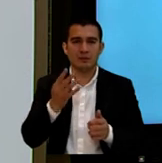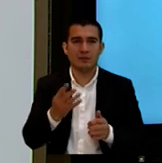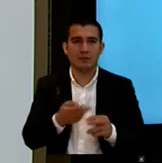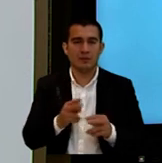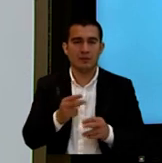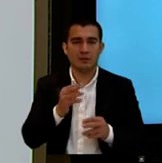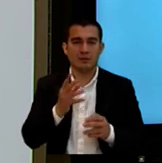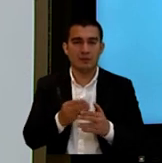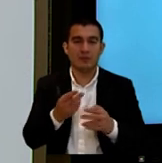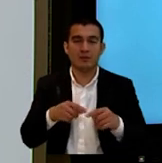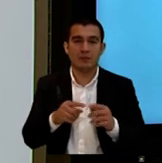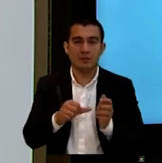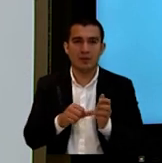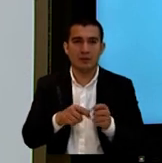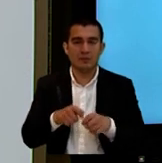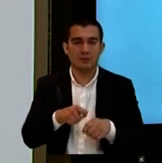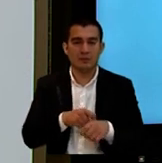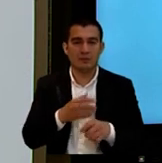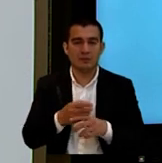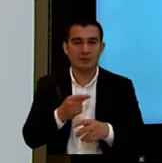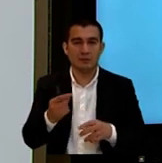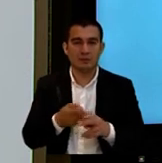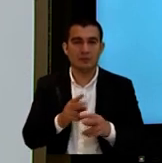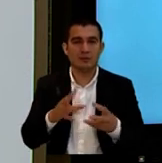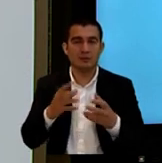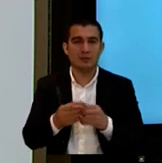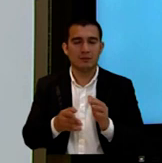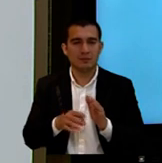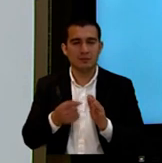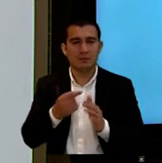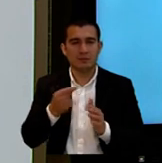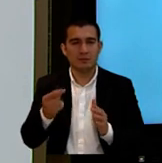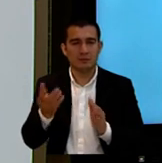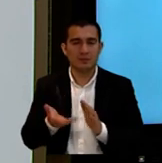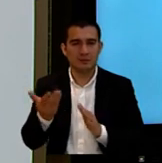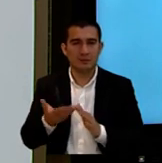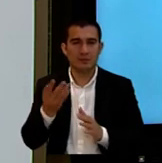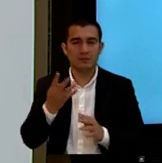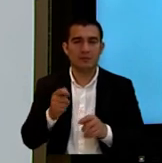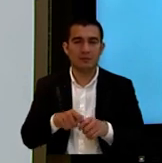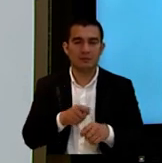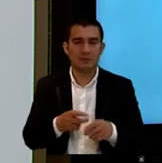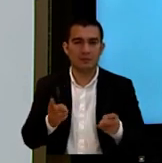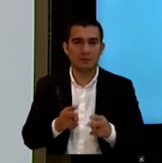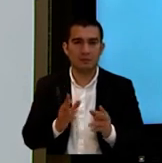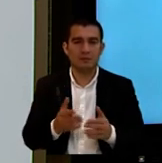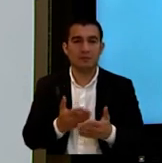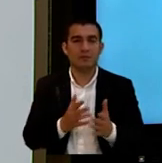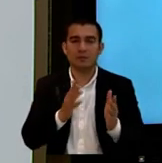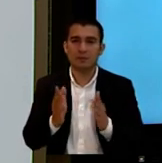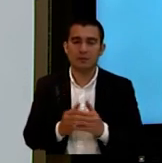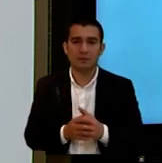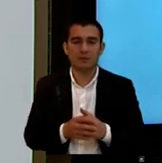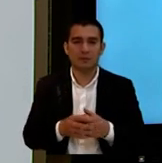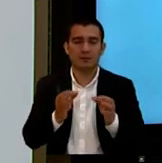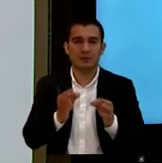6 metrli ustundan 2 metrli ustunni uzunligini ayirib tashlab 4 metr qoladi. Endi